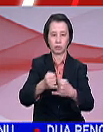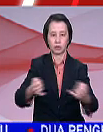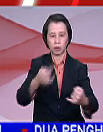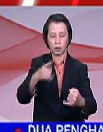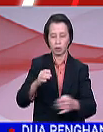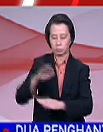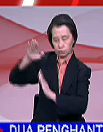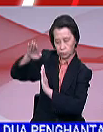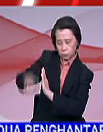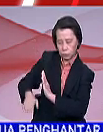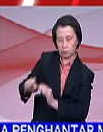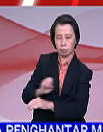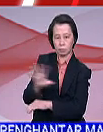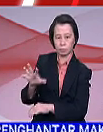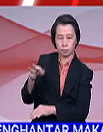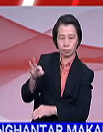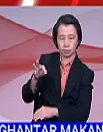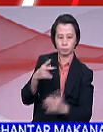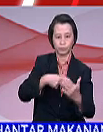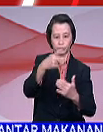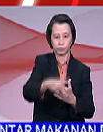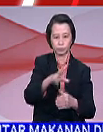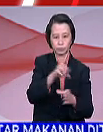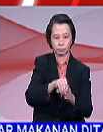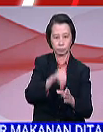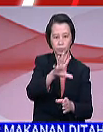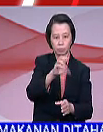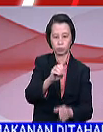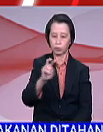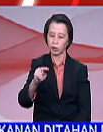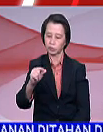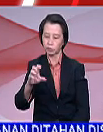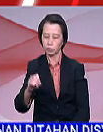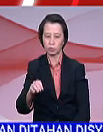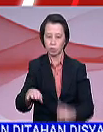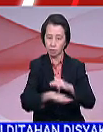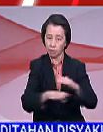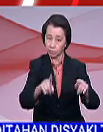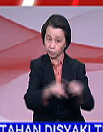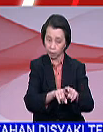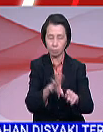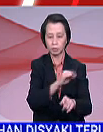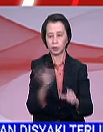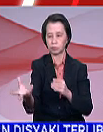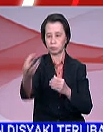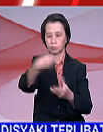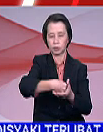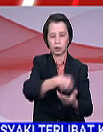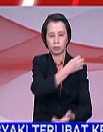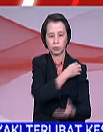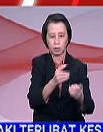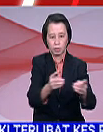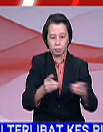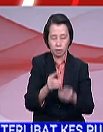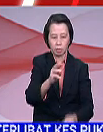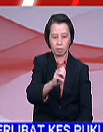penularan pandemik COVID-19. Program melibatkan 50 NGO di bawah Sama dan turut disertai pegawai daerah